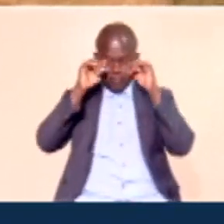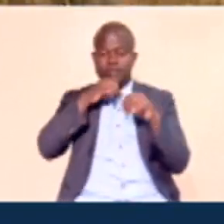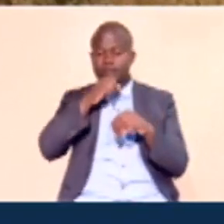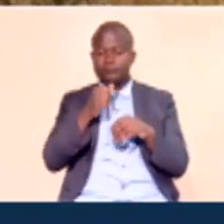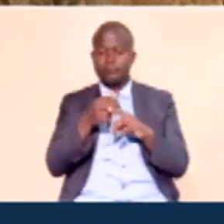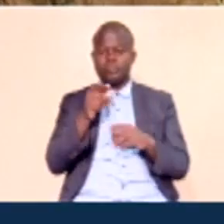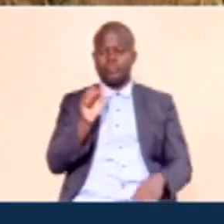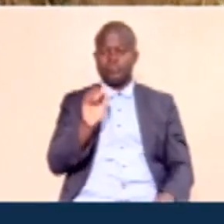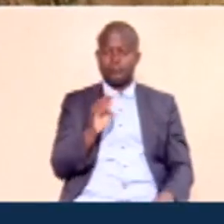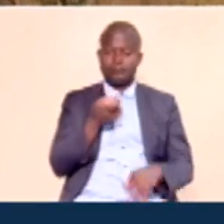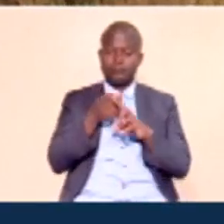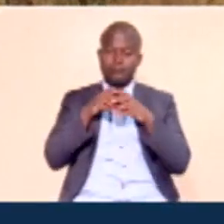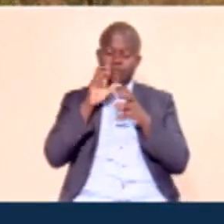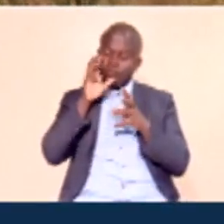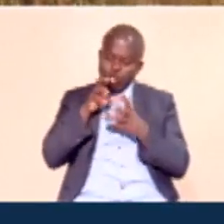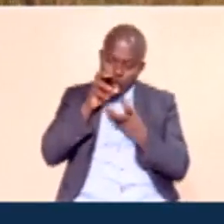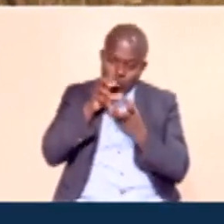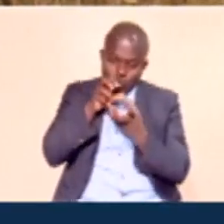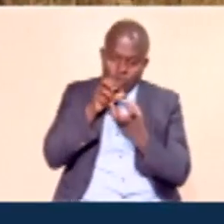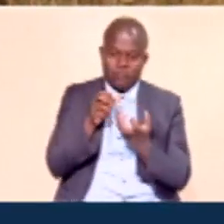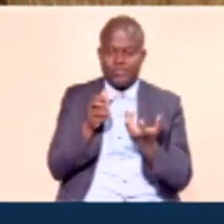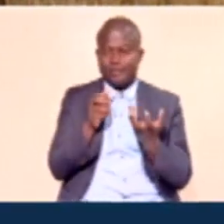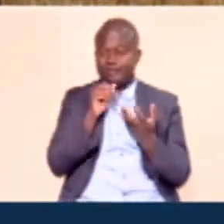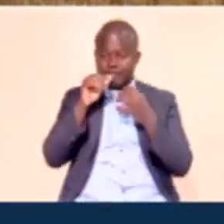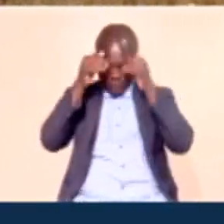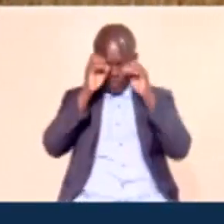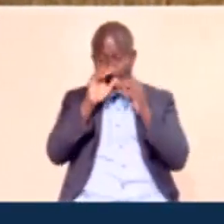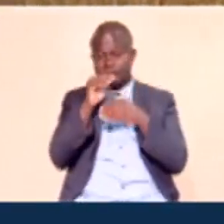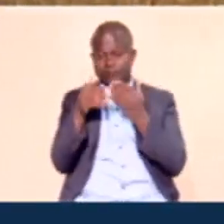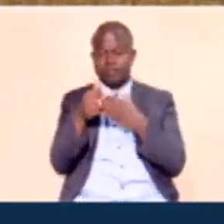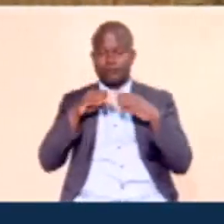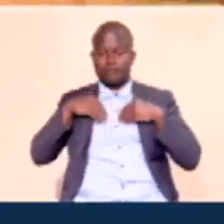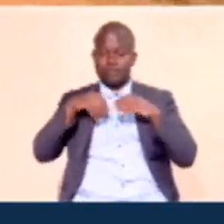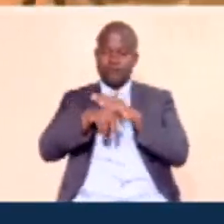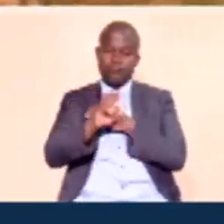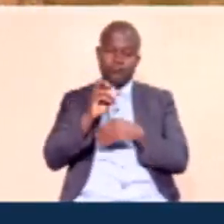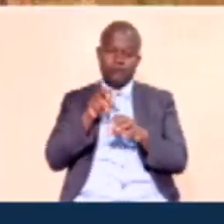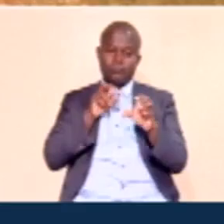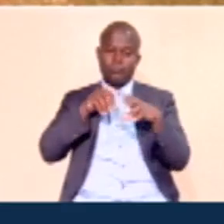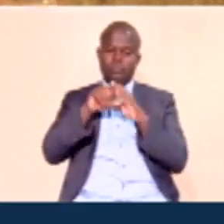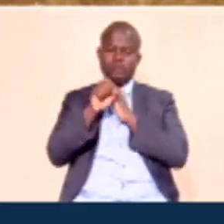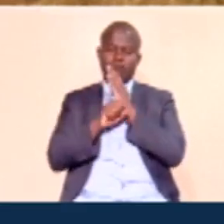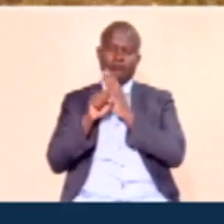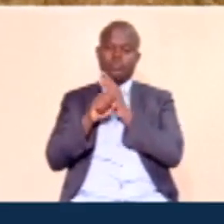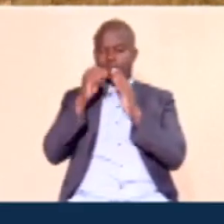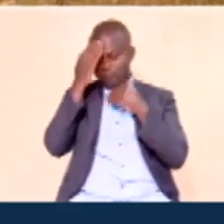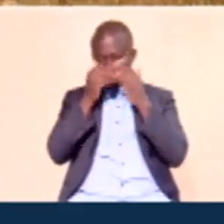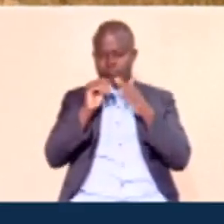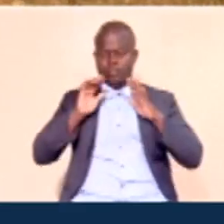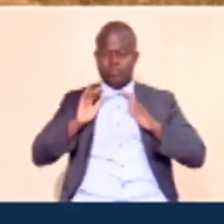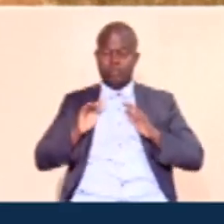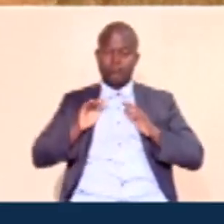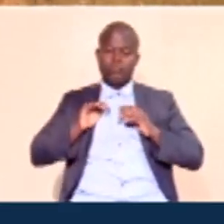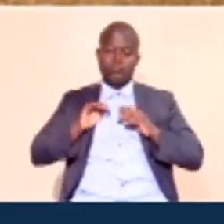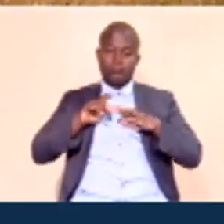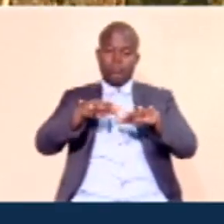Innocent zirava gushoka ni mu gihe ntanka cyangwa indi tungo ryuza yemereye kwinjira cyangwa gusohoka muri uyu murenge kubera kwirinda kwirakwira